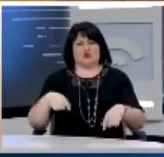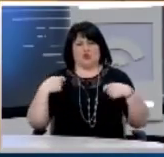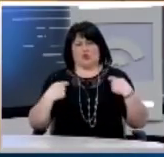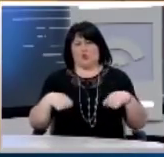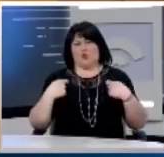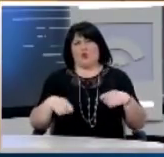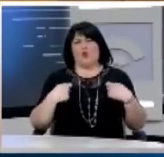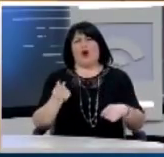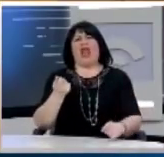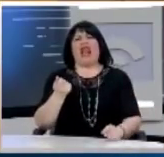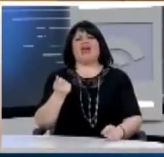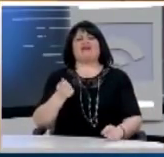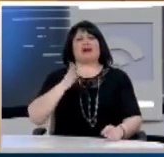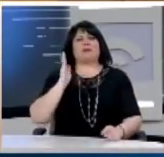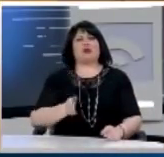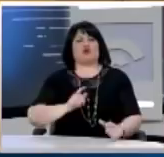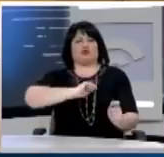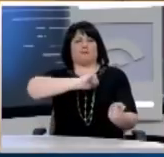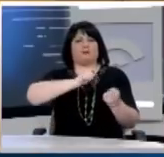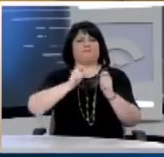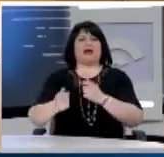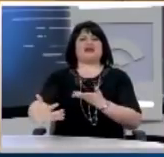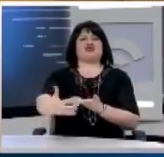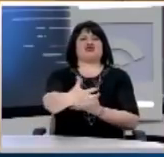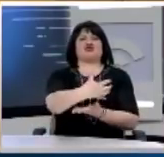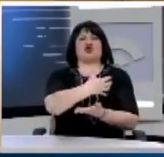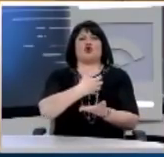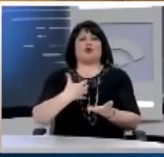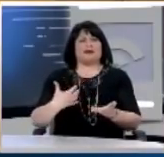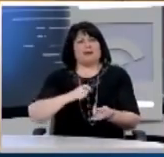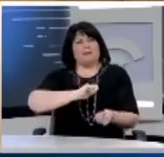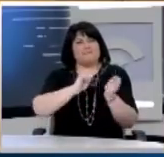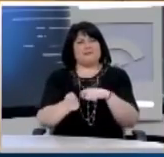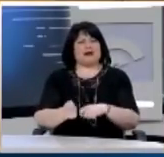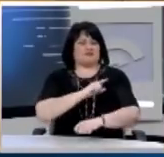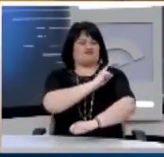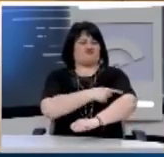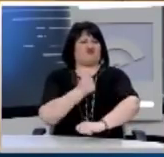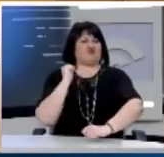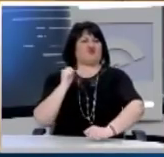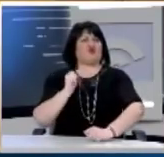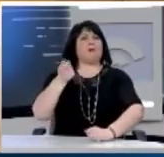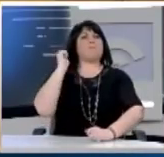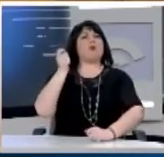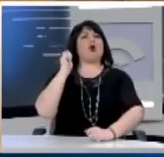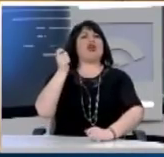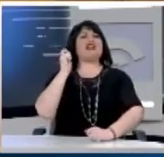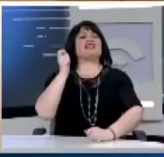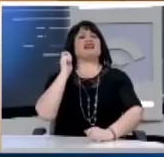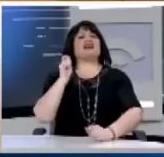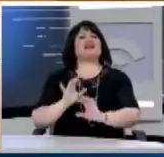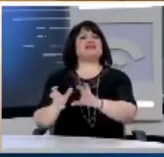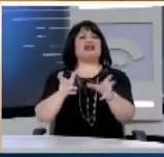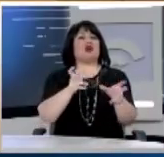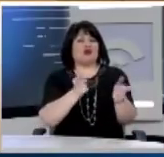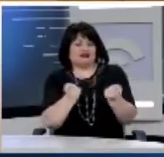χρήματα μπορούν να μετατρέπουν το εισόδημά τους σε πολιτική ισχύ. Μπορούν να ελέγχουν τα μέσα